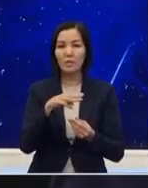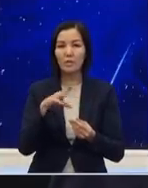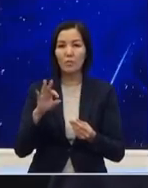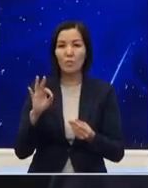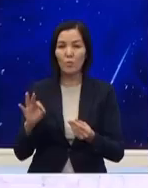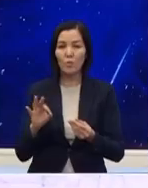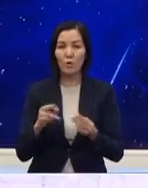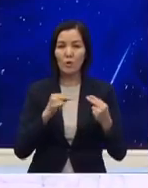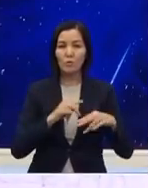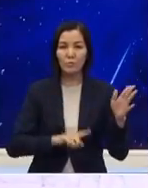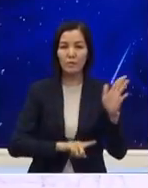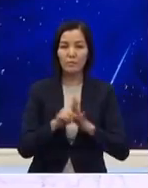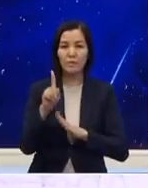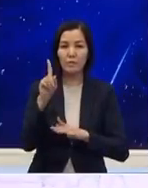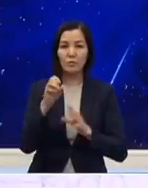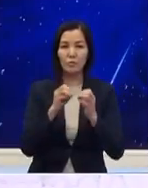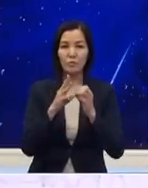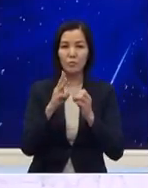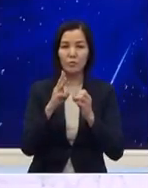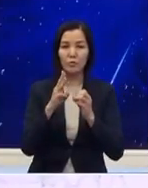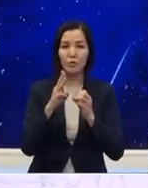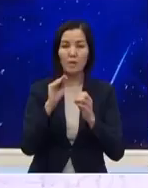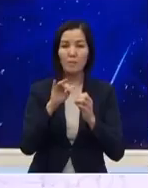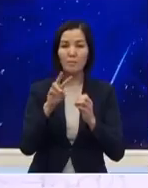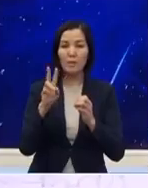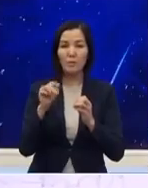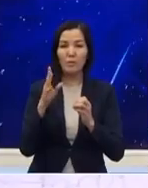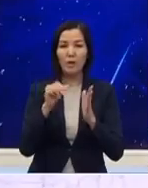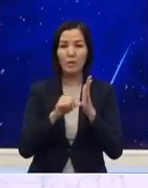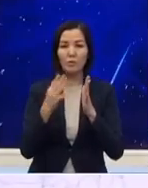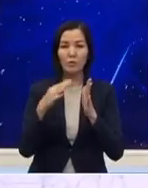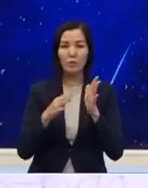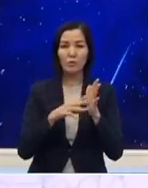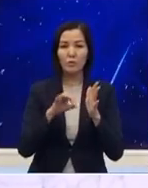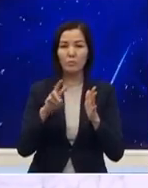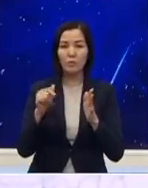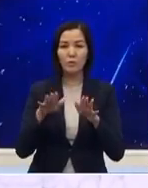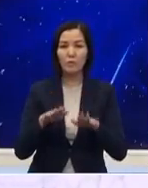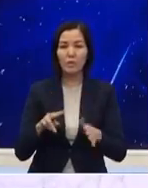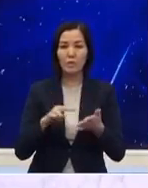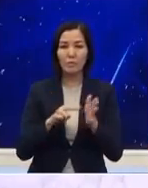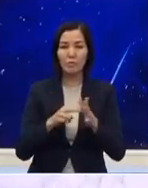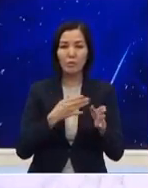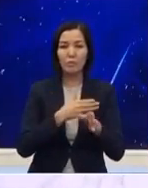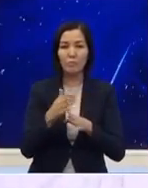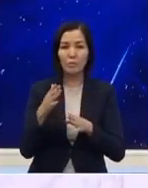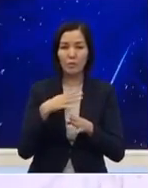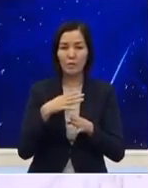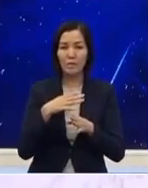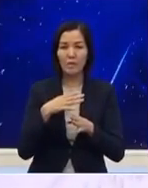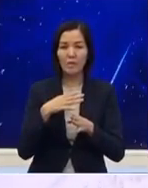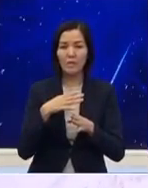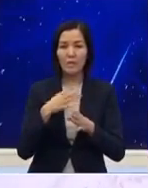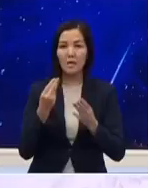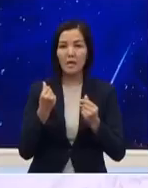Бүгін күнгі 113 миллион 649 мың теңге біздің жергілікті бюджеттен бөлінді. Дәуір